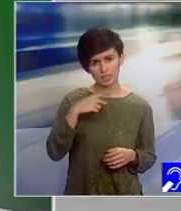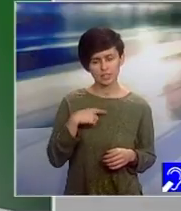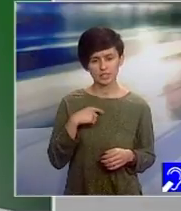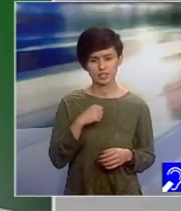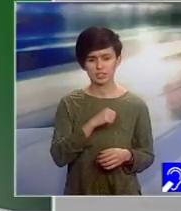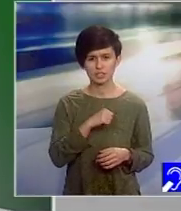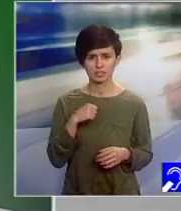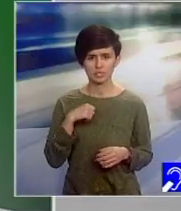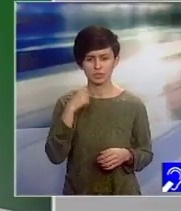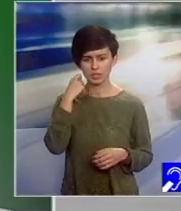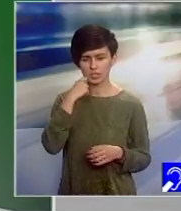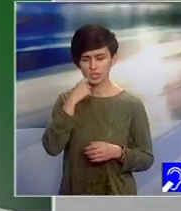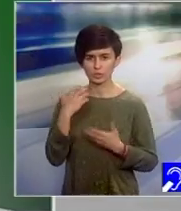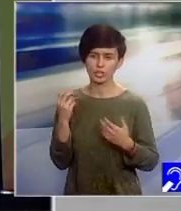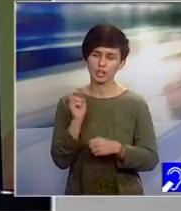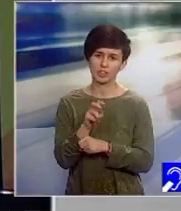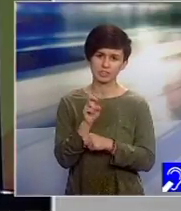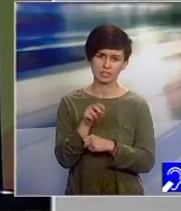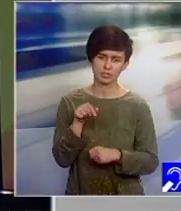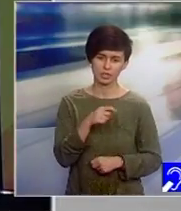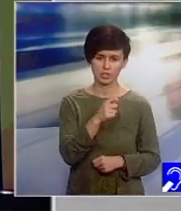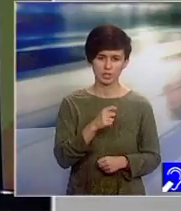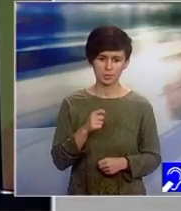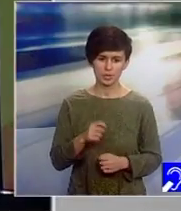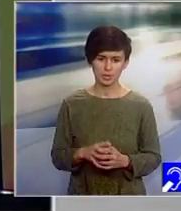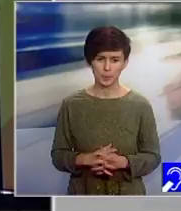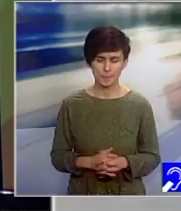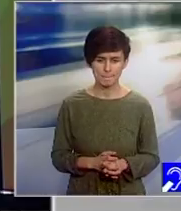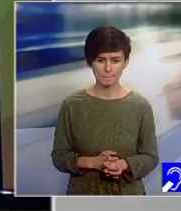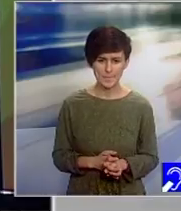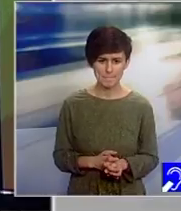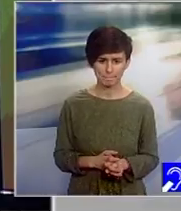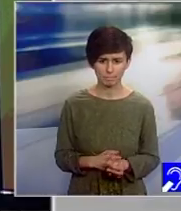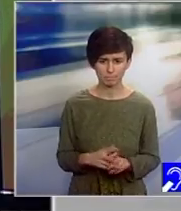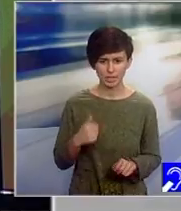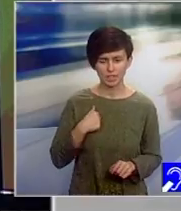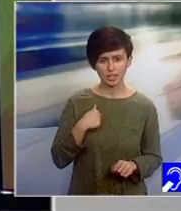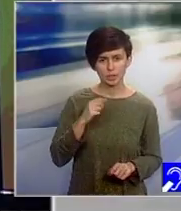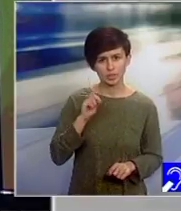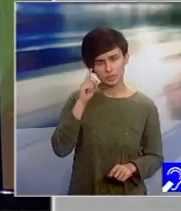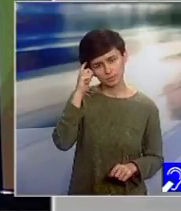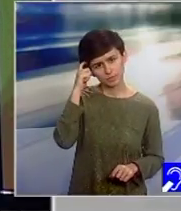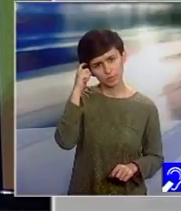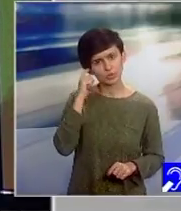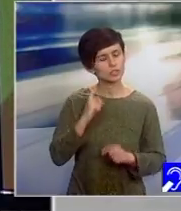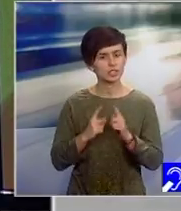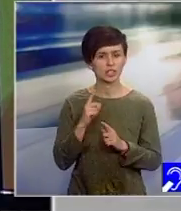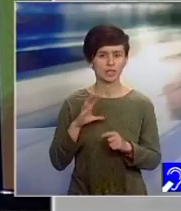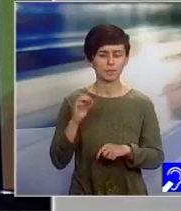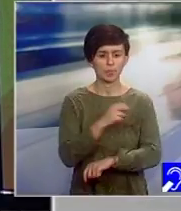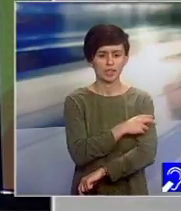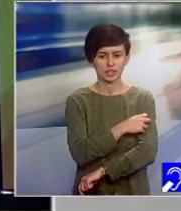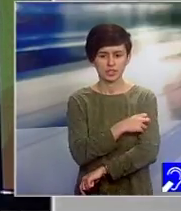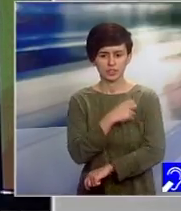Ce v-ați înscris cu acest proiect? Raluca, dragă, n-am cunoștință, nu sunt cunoștință de cauză dacă alte colegii sau alte licee din